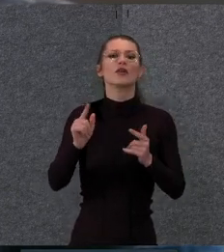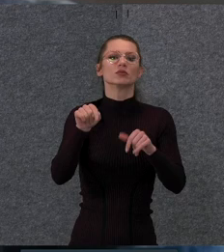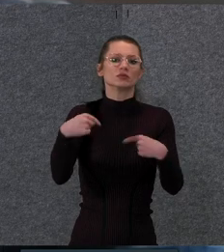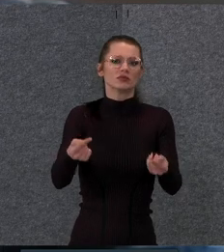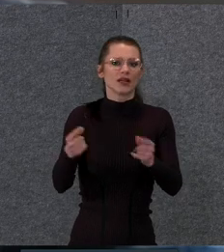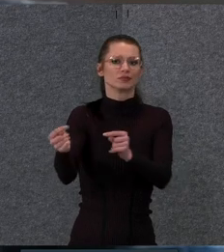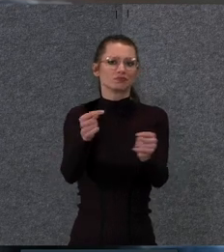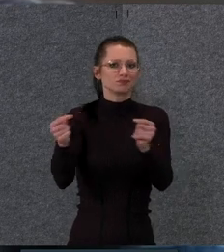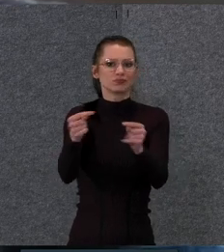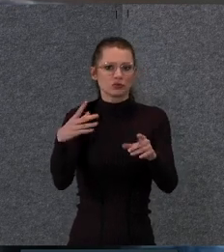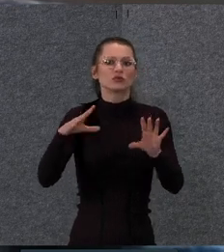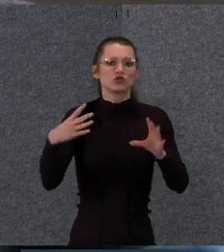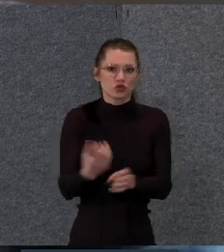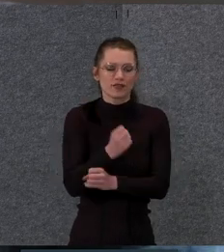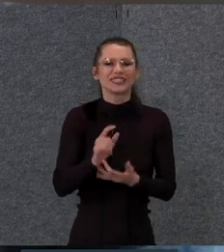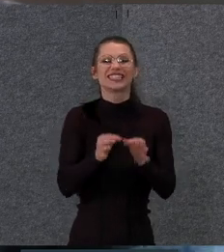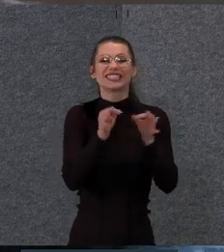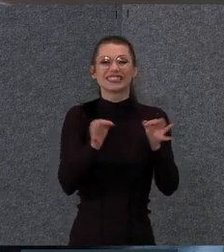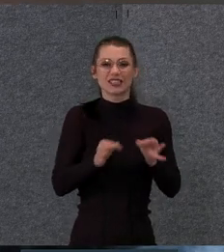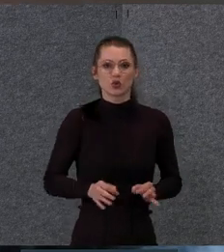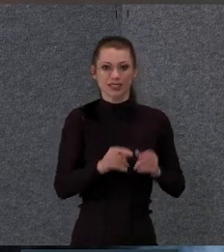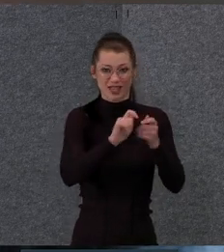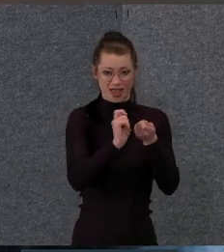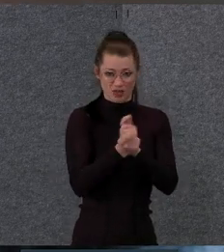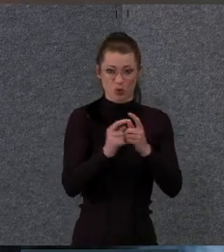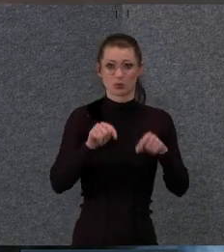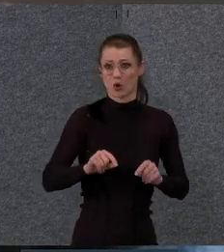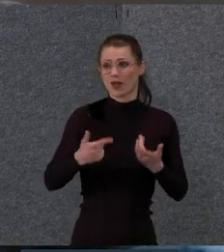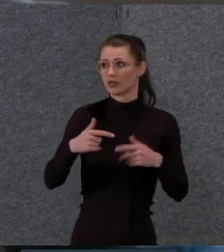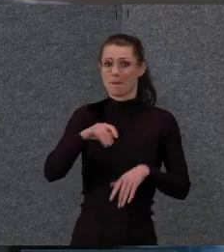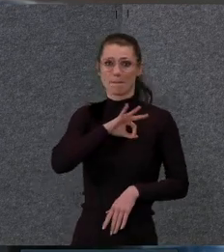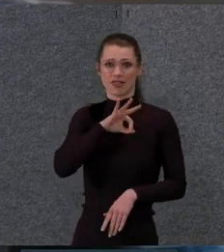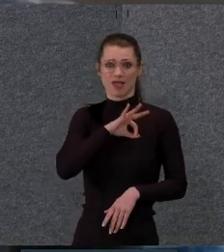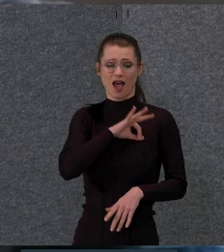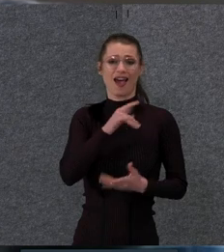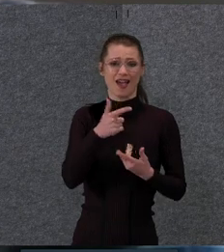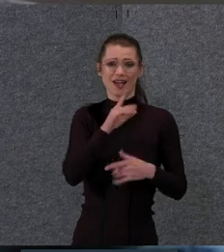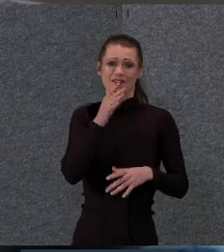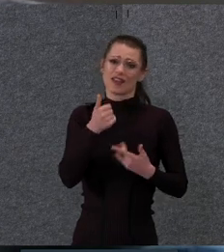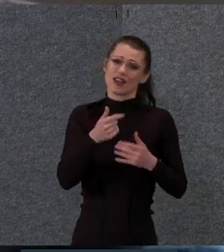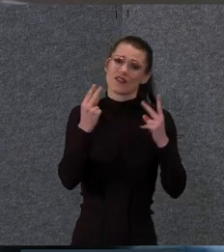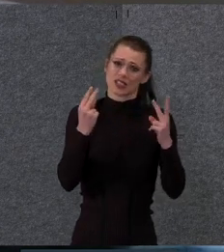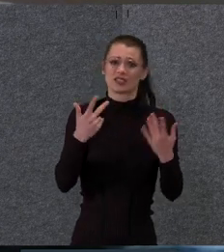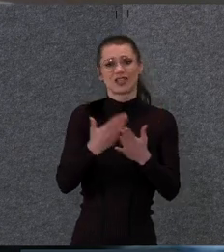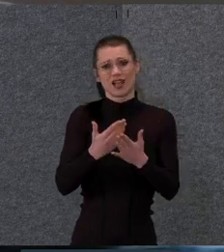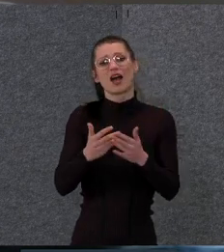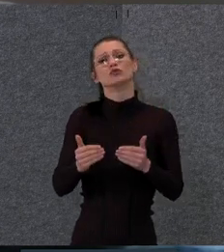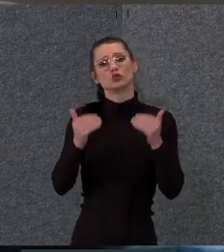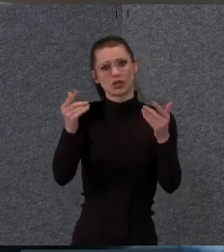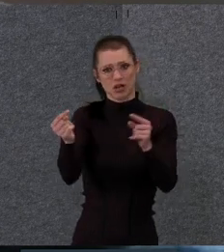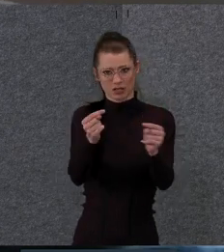können. Satzungsänderungen sind die Spielregeln unserer Partei und diese müssen breit debattiert werden. Ich hatte mir vor dieser LDK extra nochmal alle